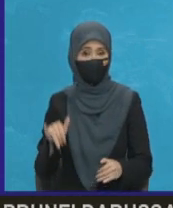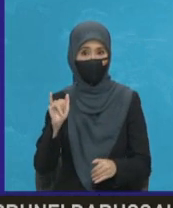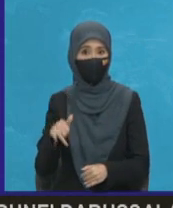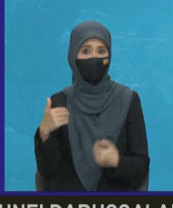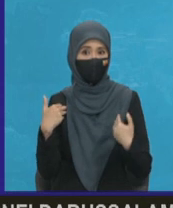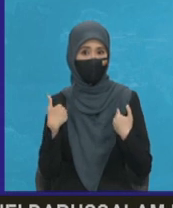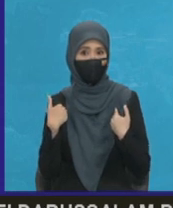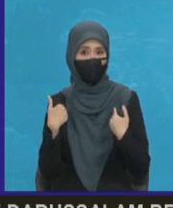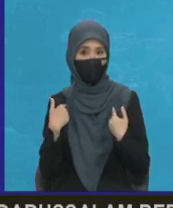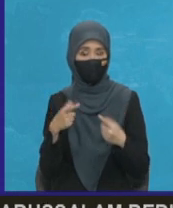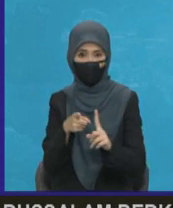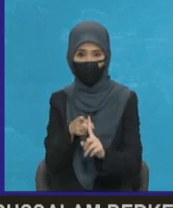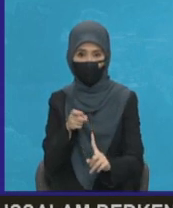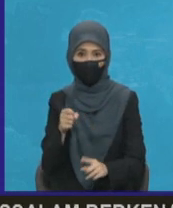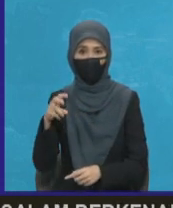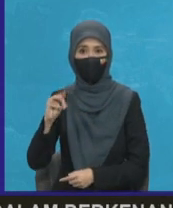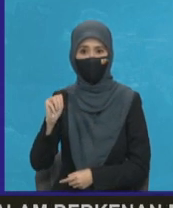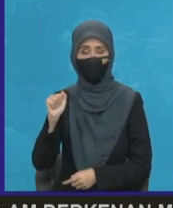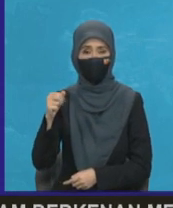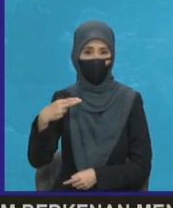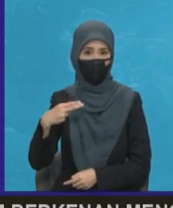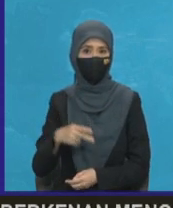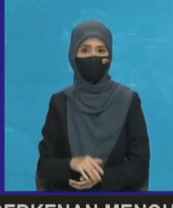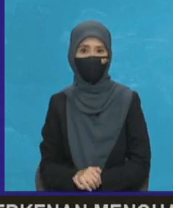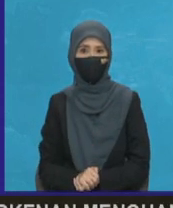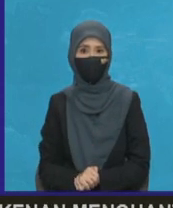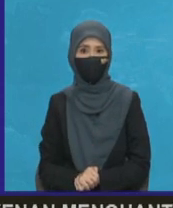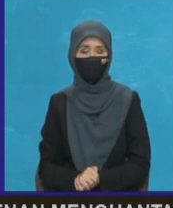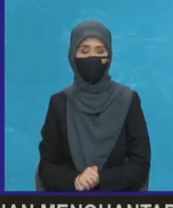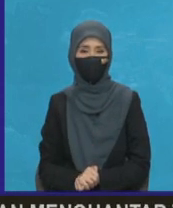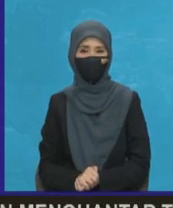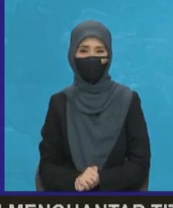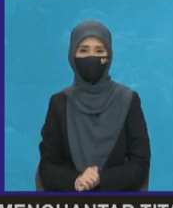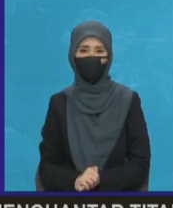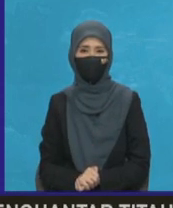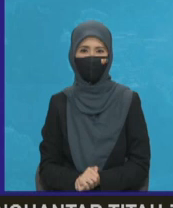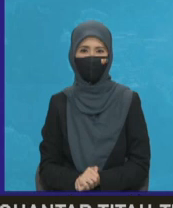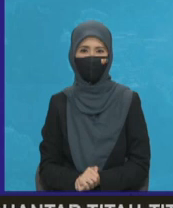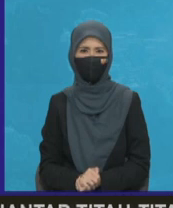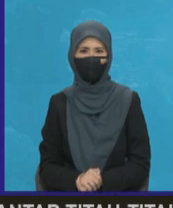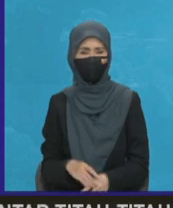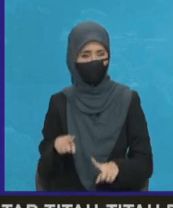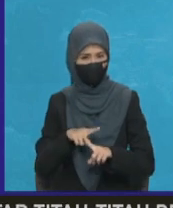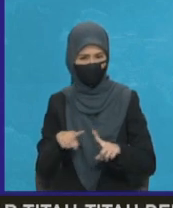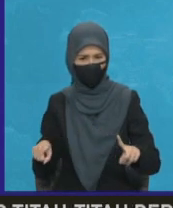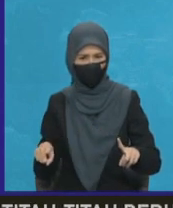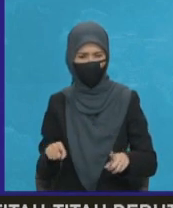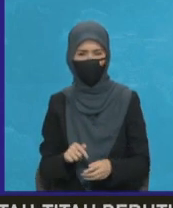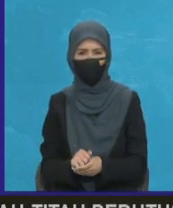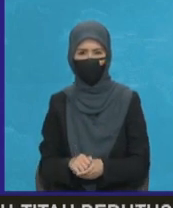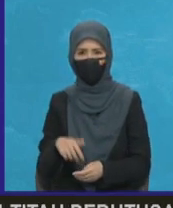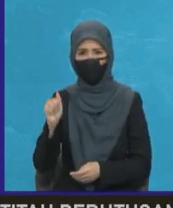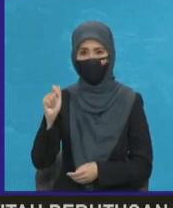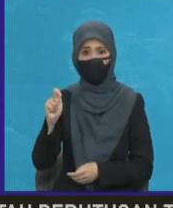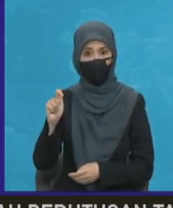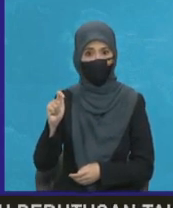Om tetamu tetamu Bagio resmi krojan dan imbauan trebles walaubagaimanapun ciri heart'